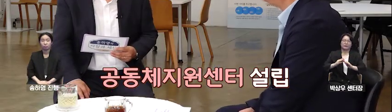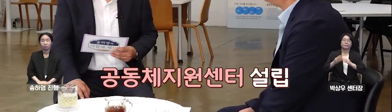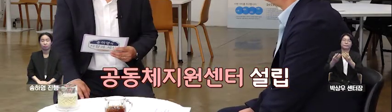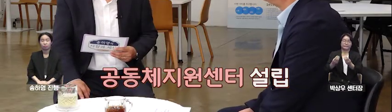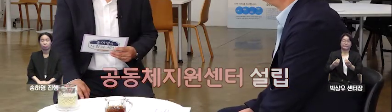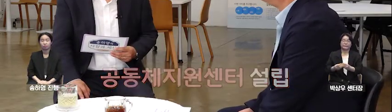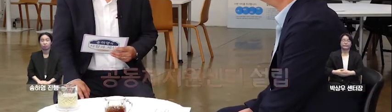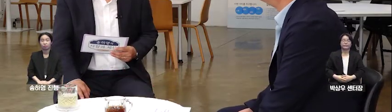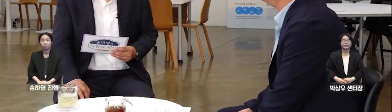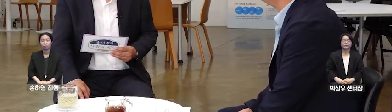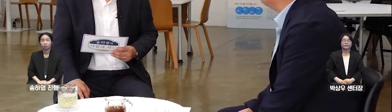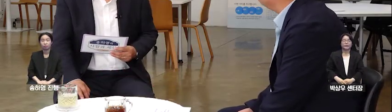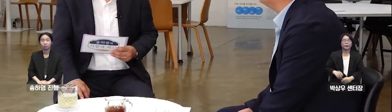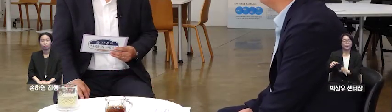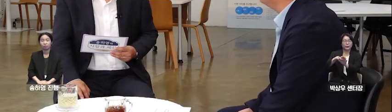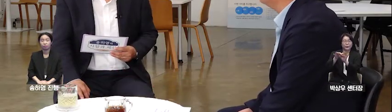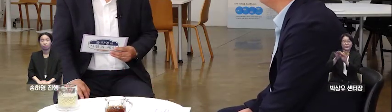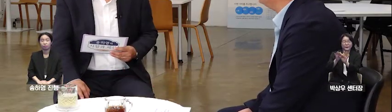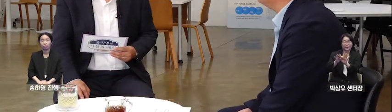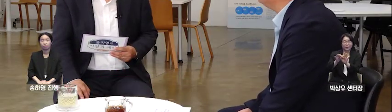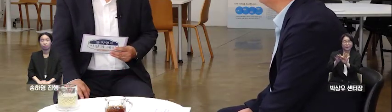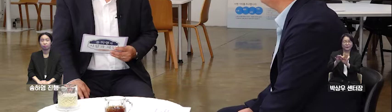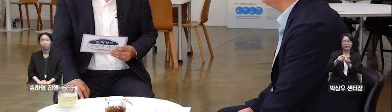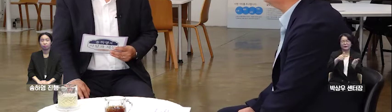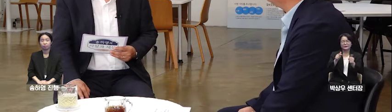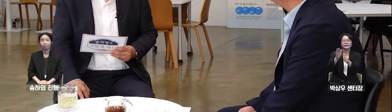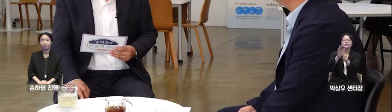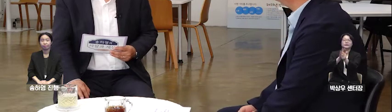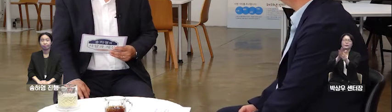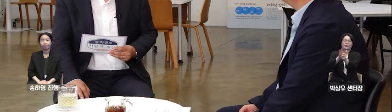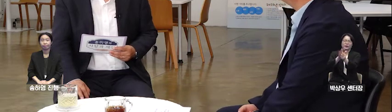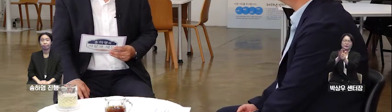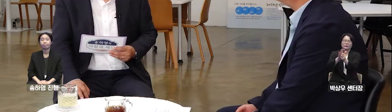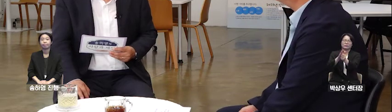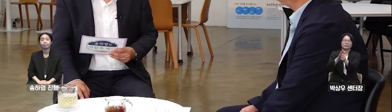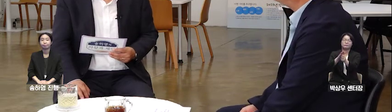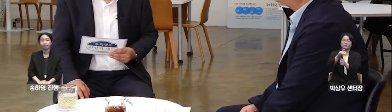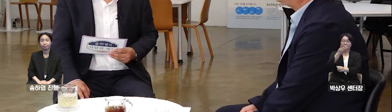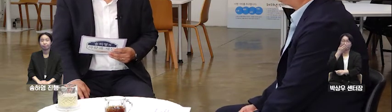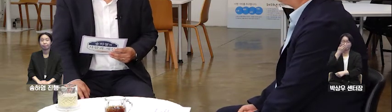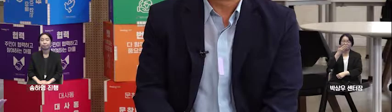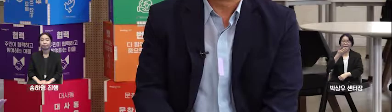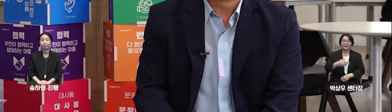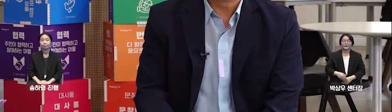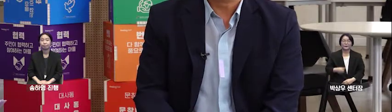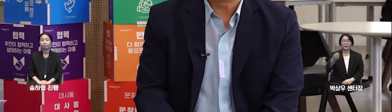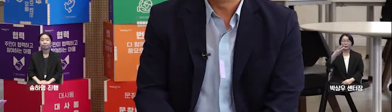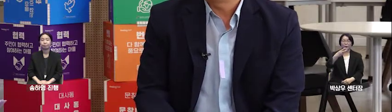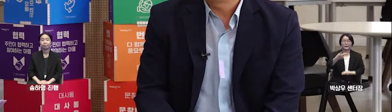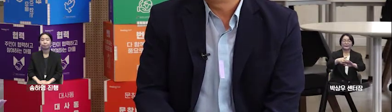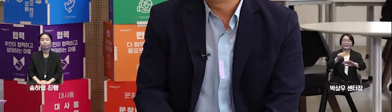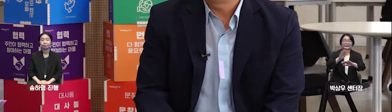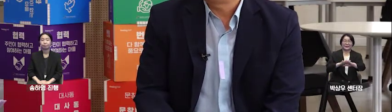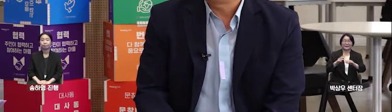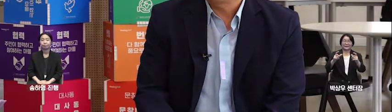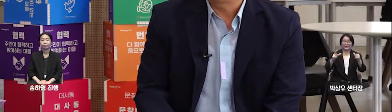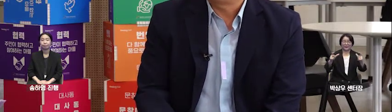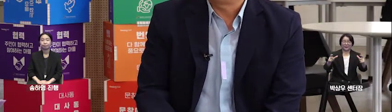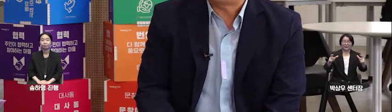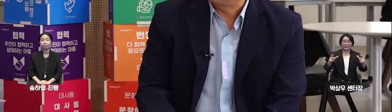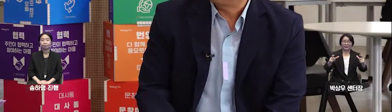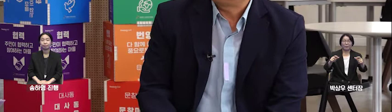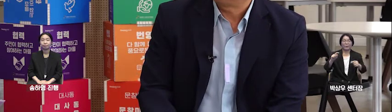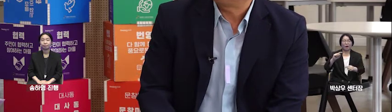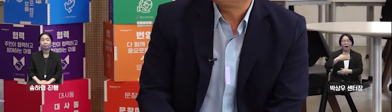그래서 그쪽을 통해서도 또 많은 지원들을 받으실 수가 있을 것 같고요. 더욱이 대전이